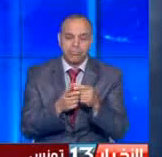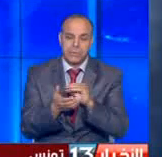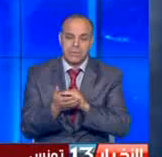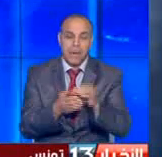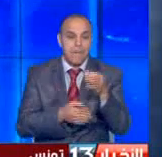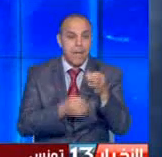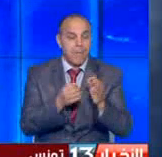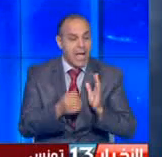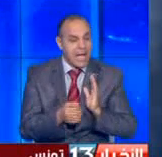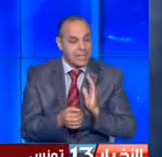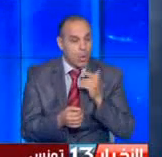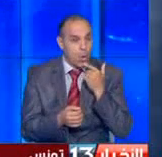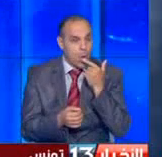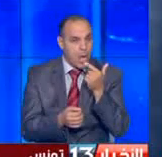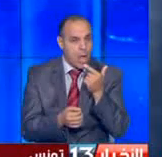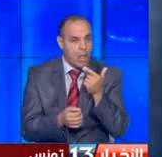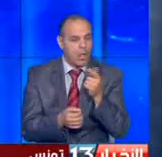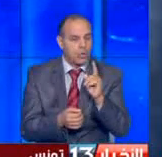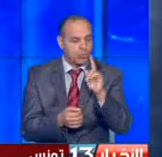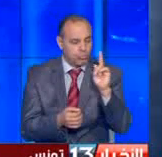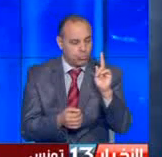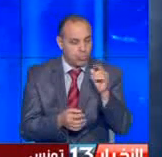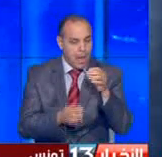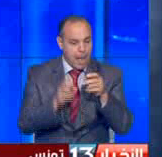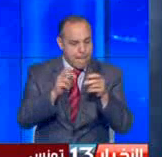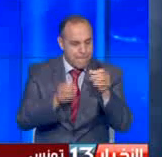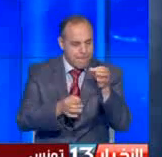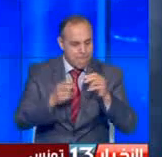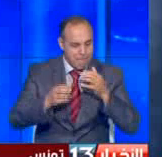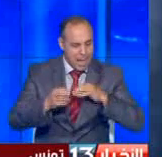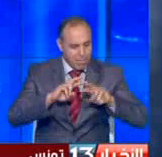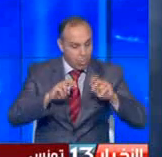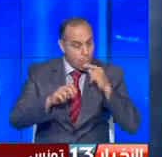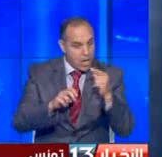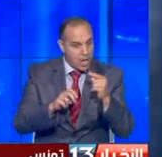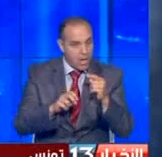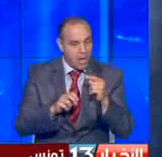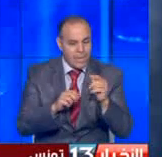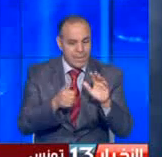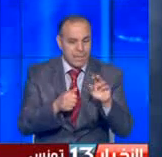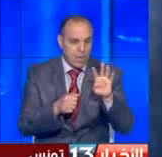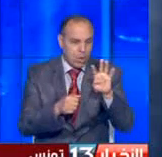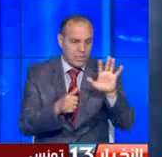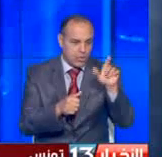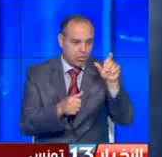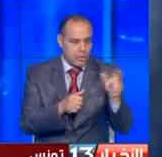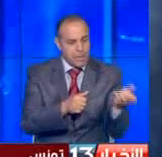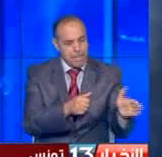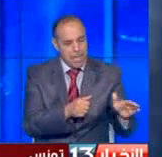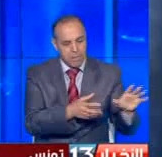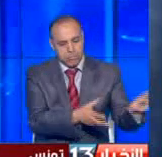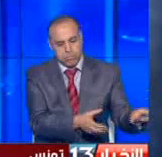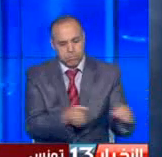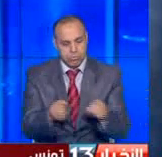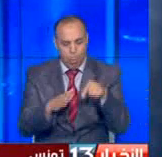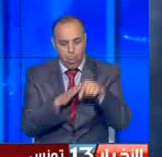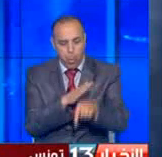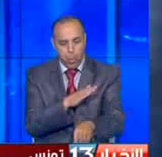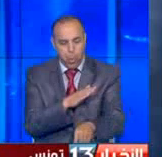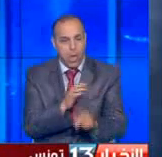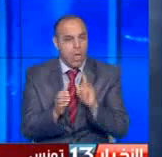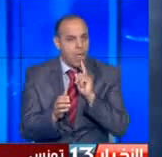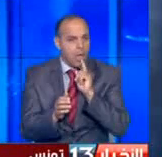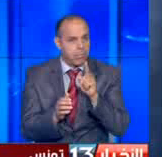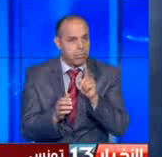القضاء العسكري انه تم باذن من قاضي التحقيق العسكري انتشال سته واربعين جثه من اعماق البحر واصدار